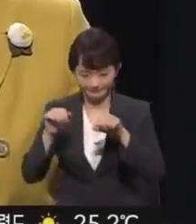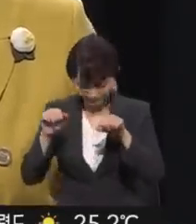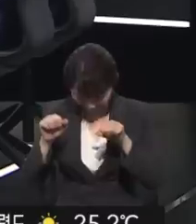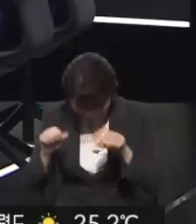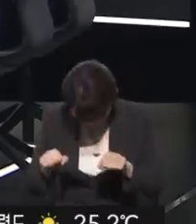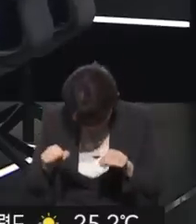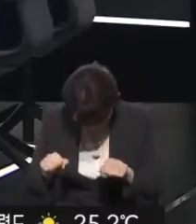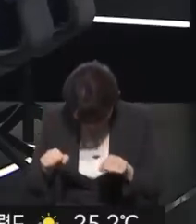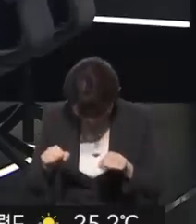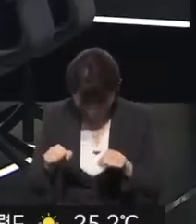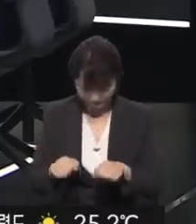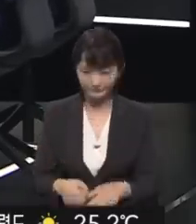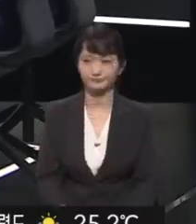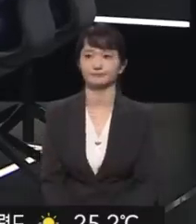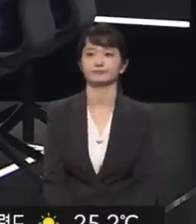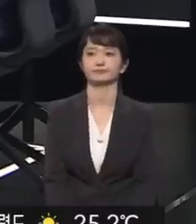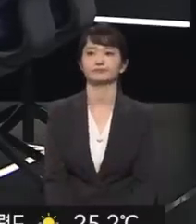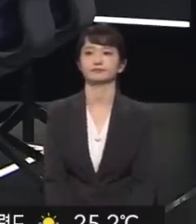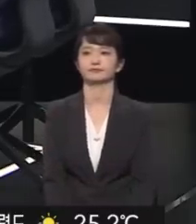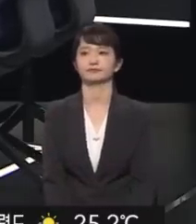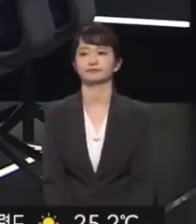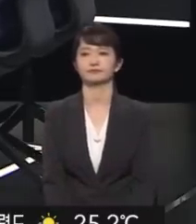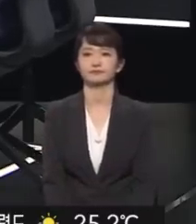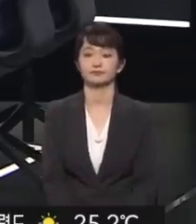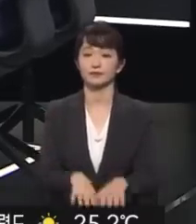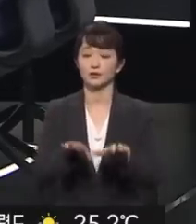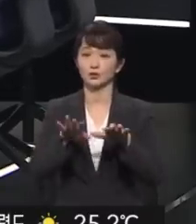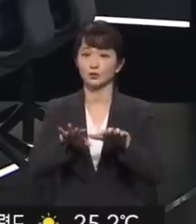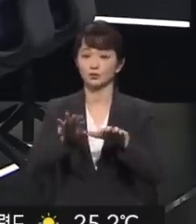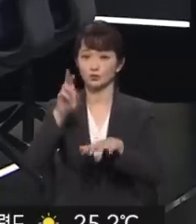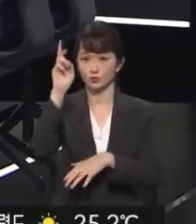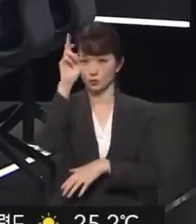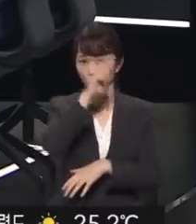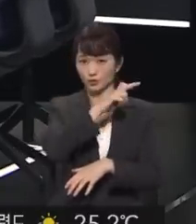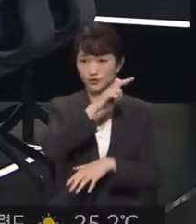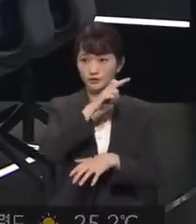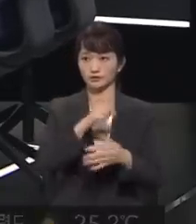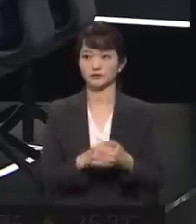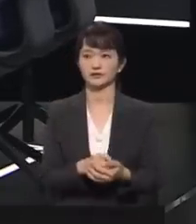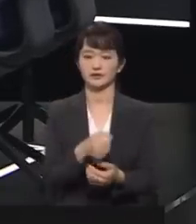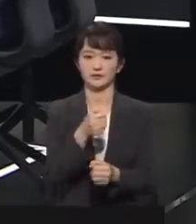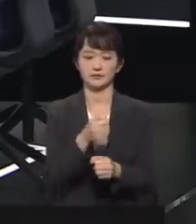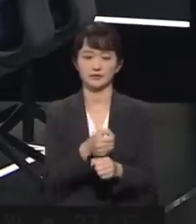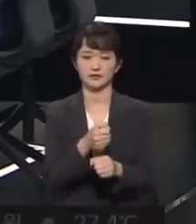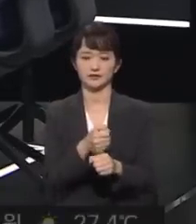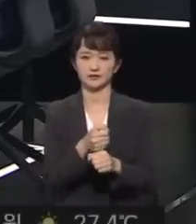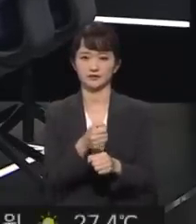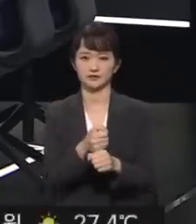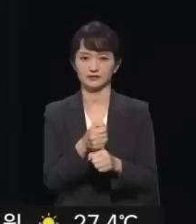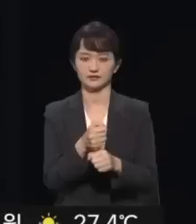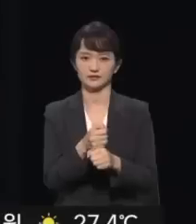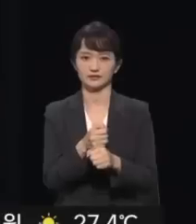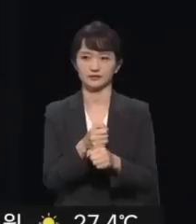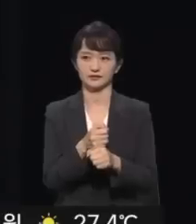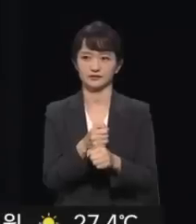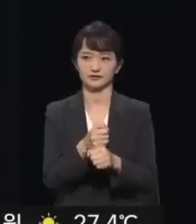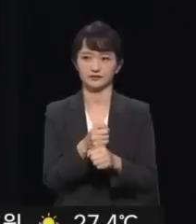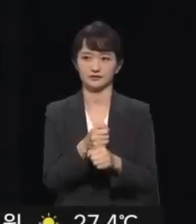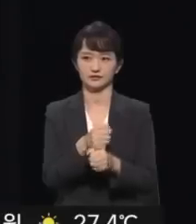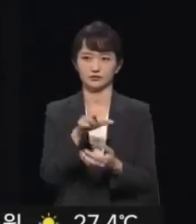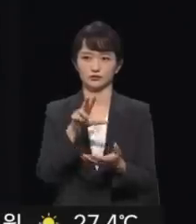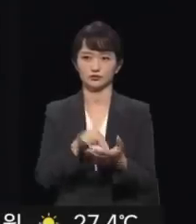안녕하십니까 안녕하세요 제가 오늘 우 전에 제작해 일을 해서 오늘 할 아이템들을 상의를 하는데 낮에 다